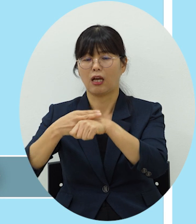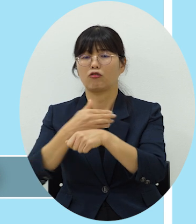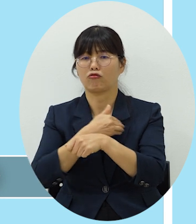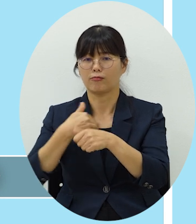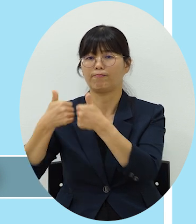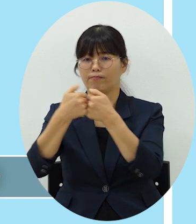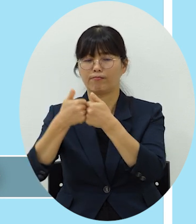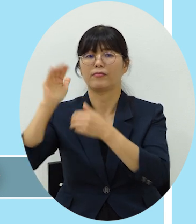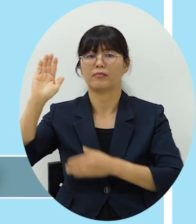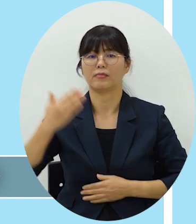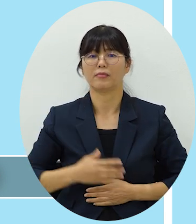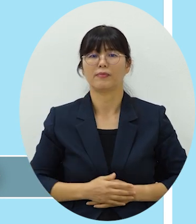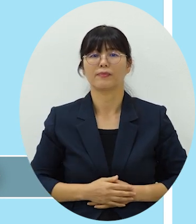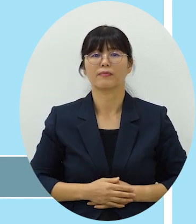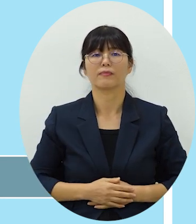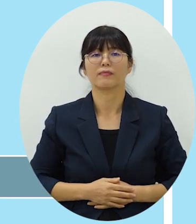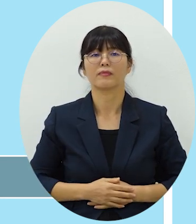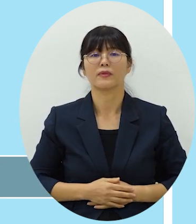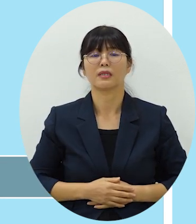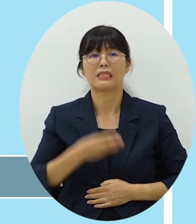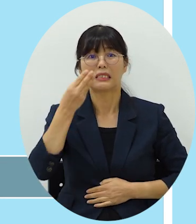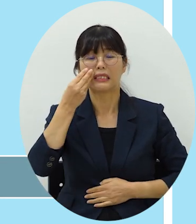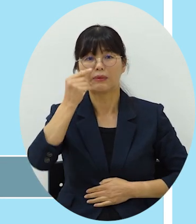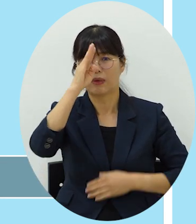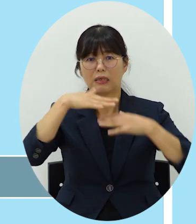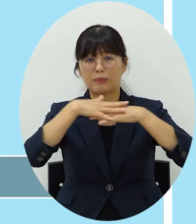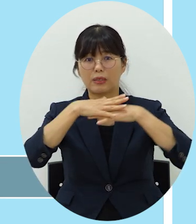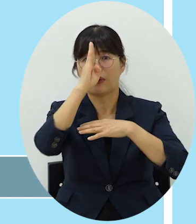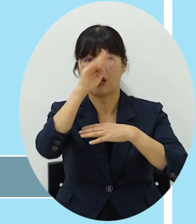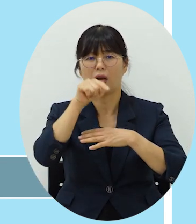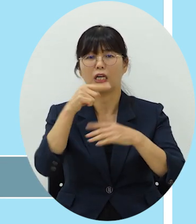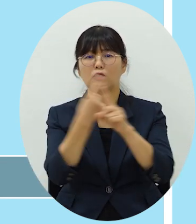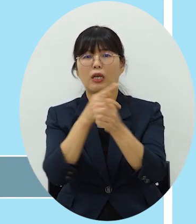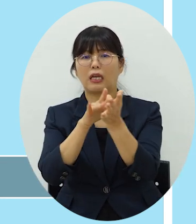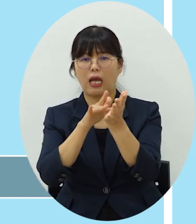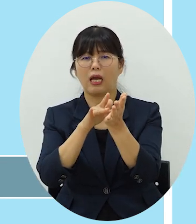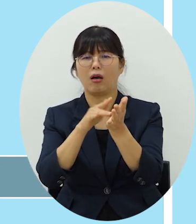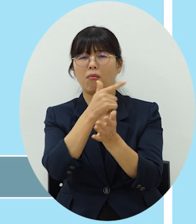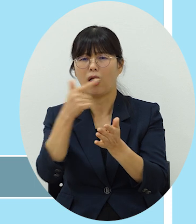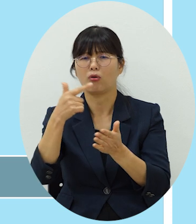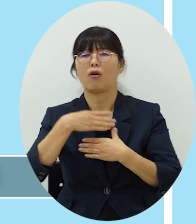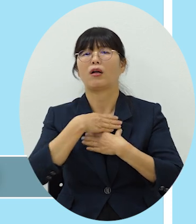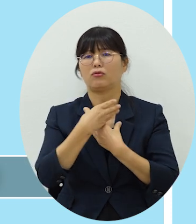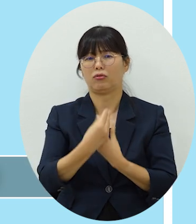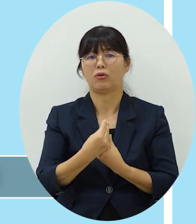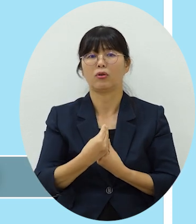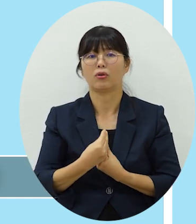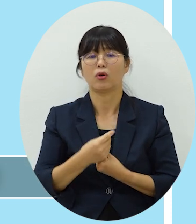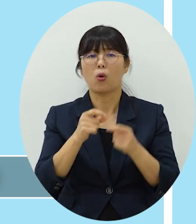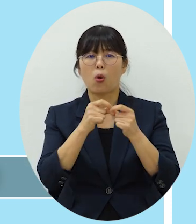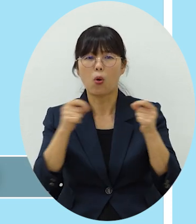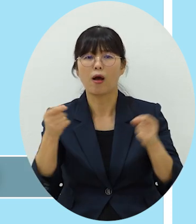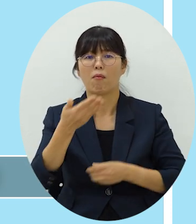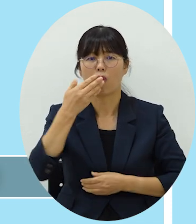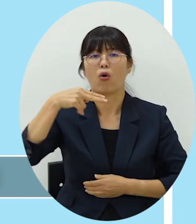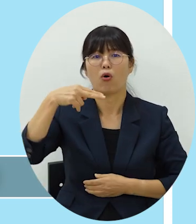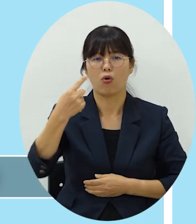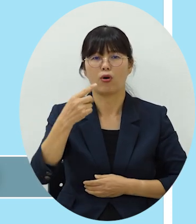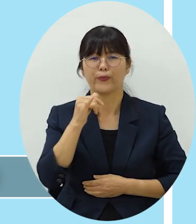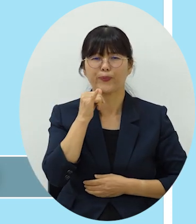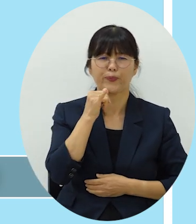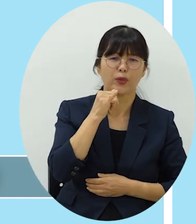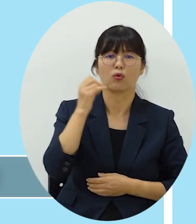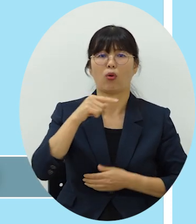충분히 상의해야 합니다. 이상 지질혈증 치료 약물은 매우 안전한 편으로 오래 복용해도